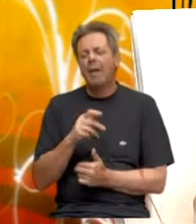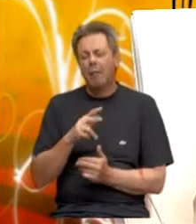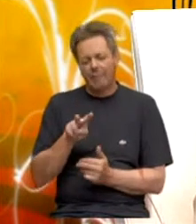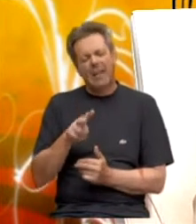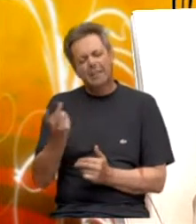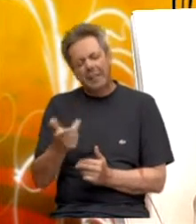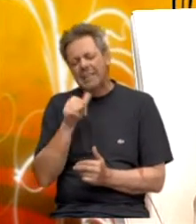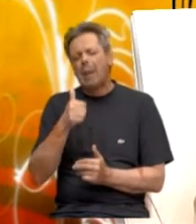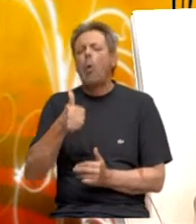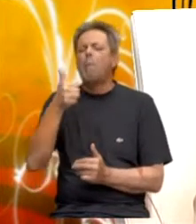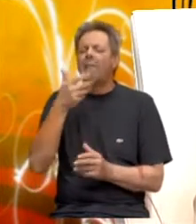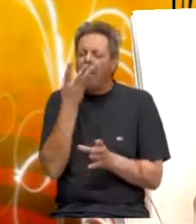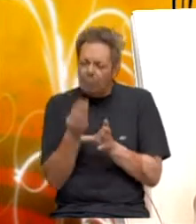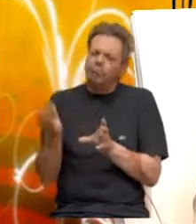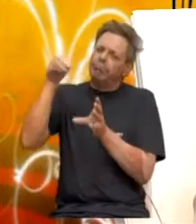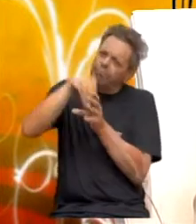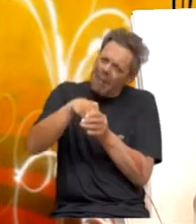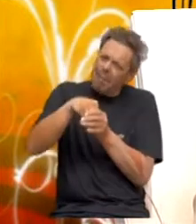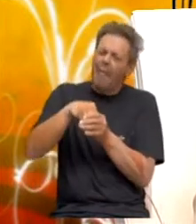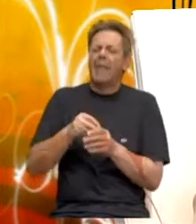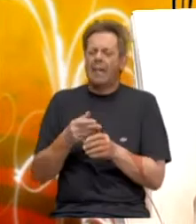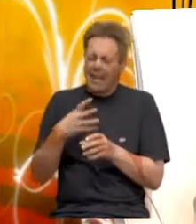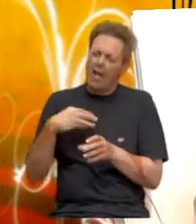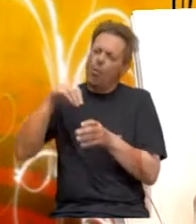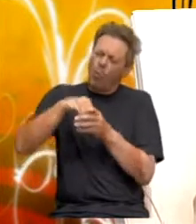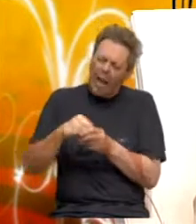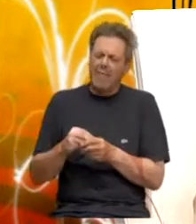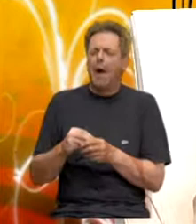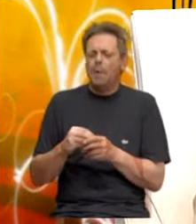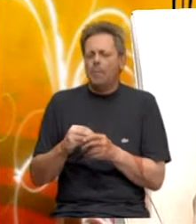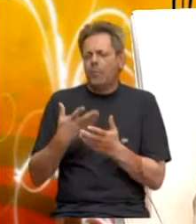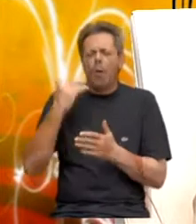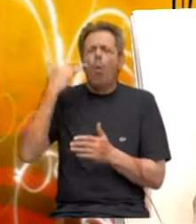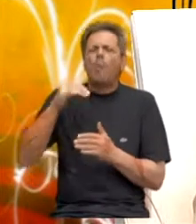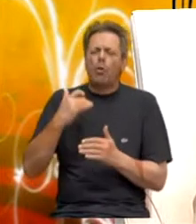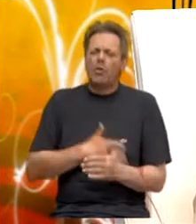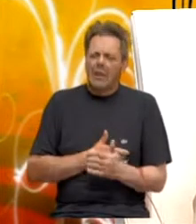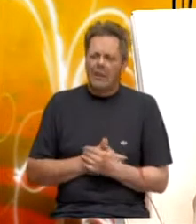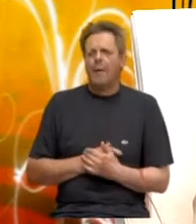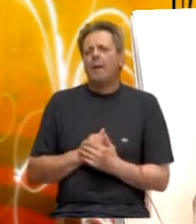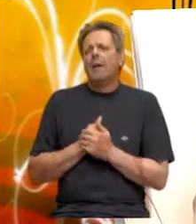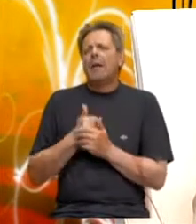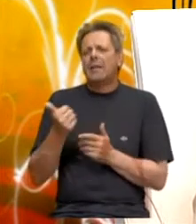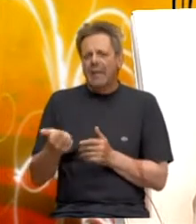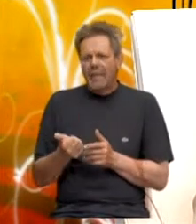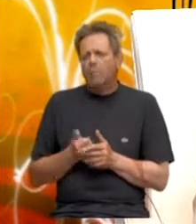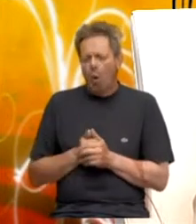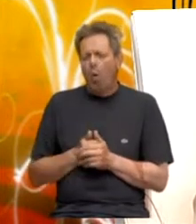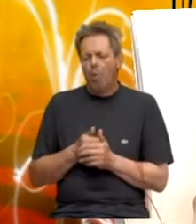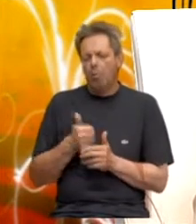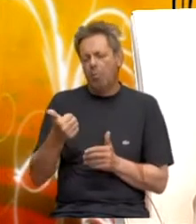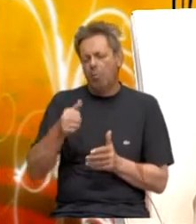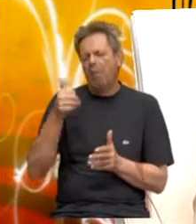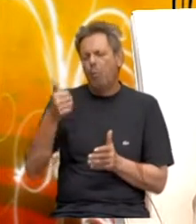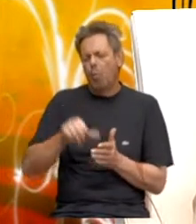tog umjetnog srca. Dakle, mi smo, tad sam ja radila u KB Dubrava i onda smo implantirali to prvo srce u kuferiću. To